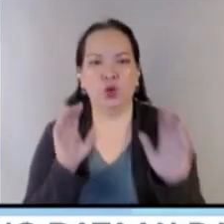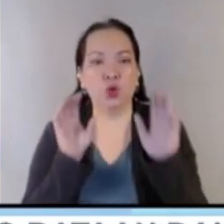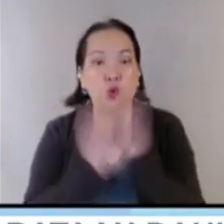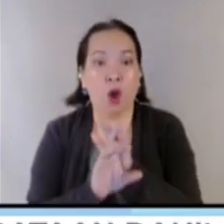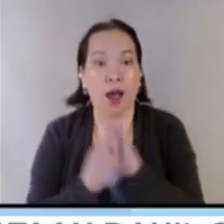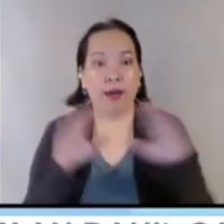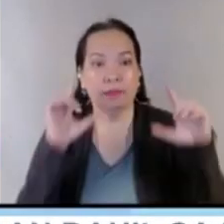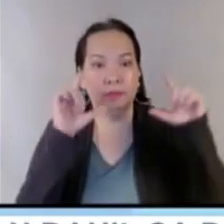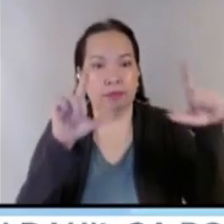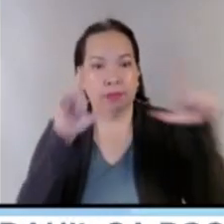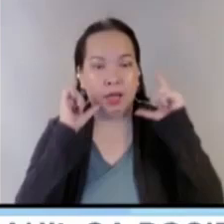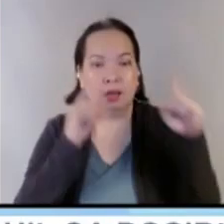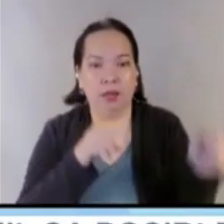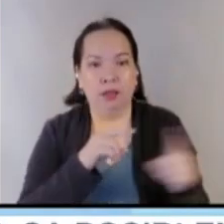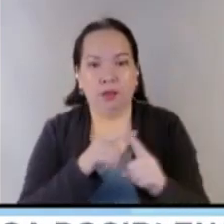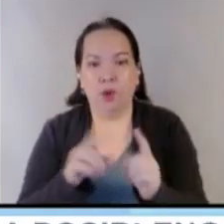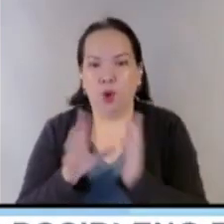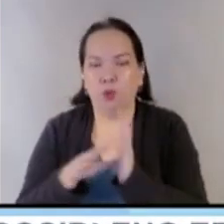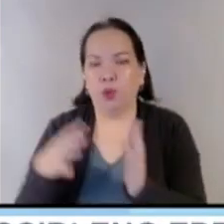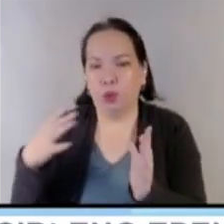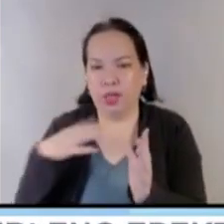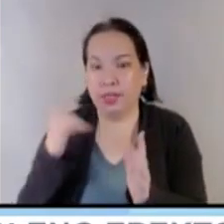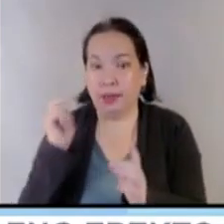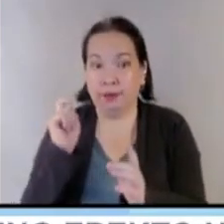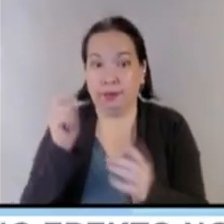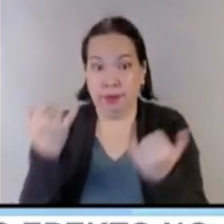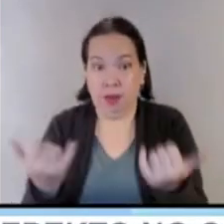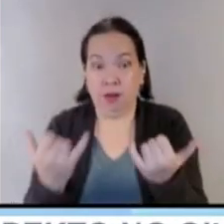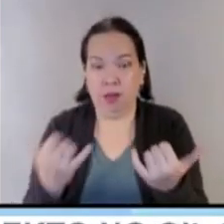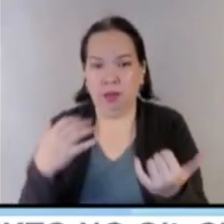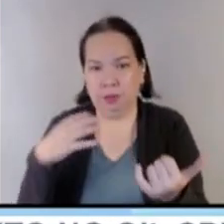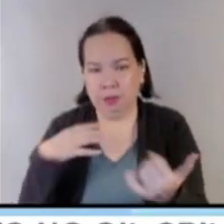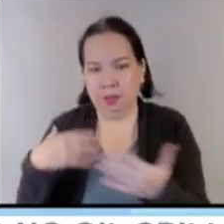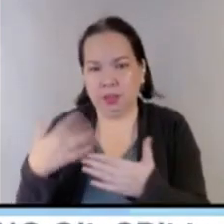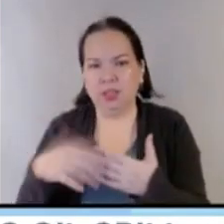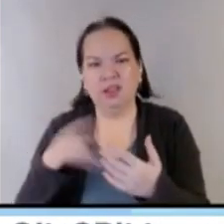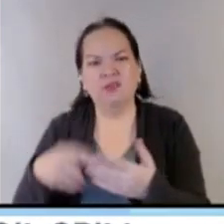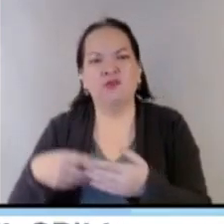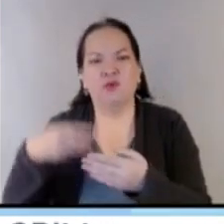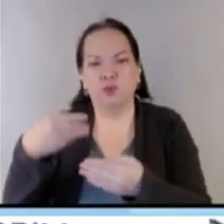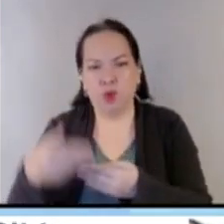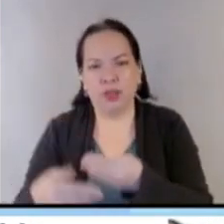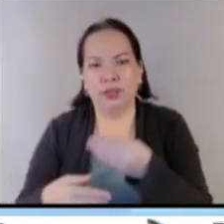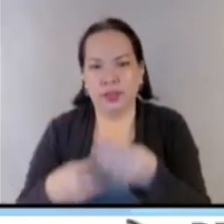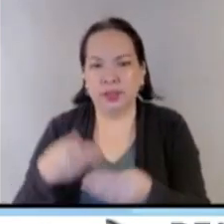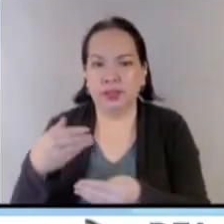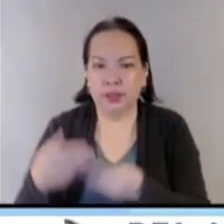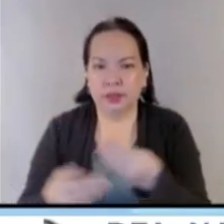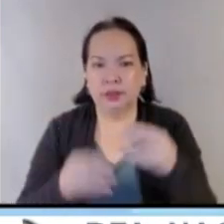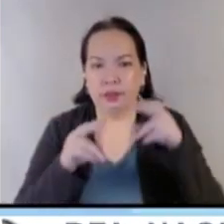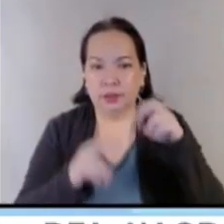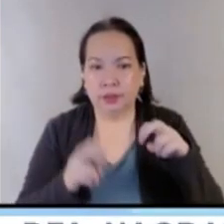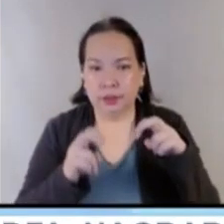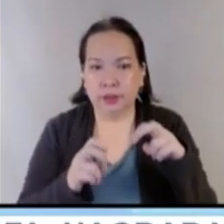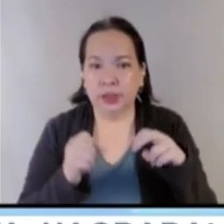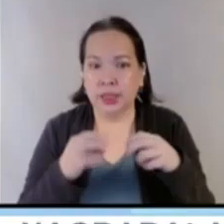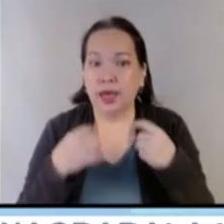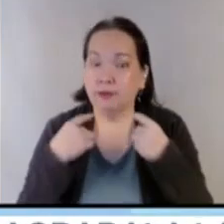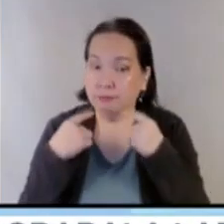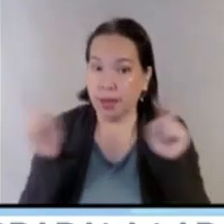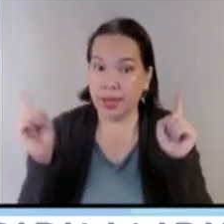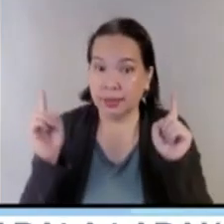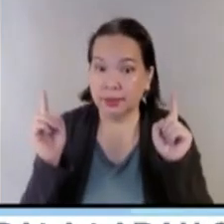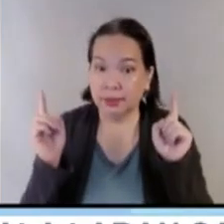Comelec hindi agad kakasuhan si Mayor guho dadaan muna ito sa Preliminary Investigation at kapag lumusot dito ay saka siyang